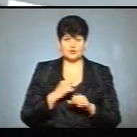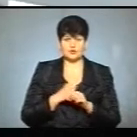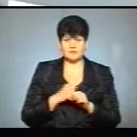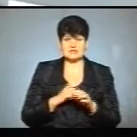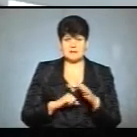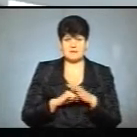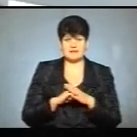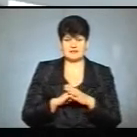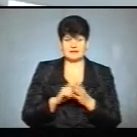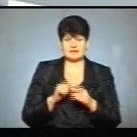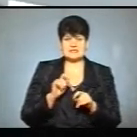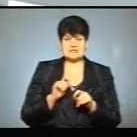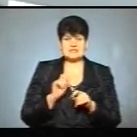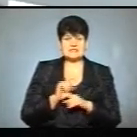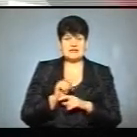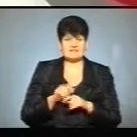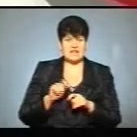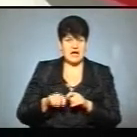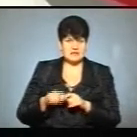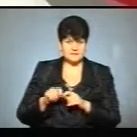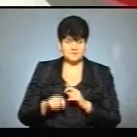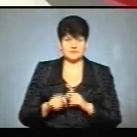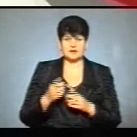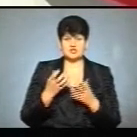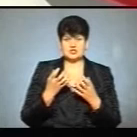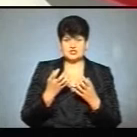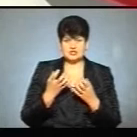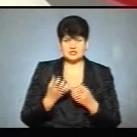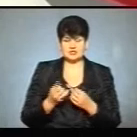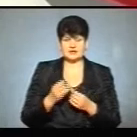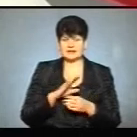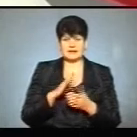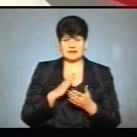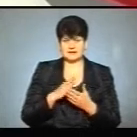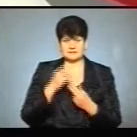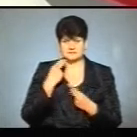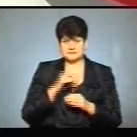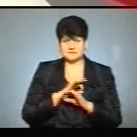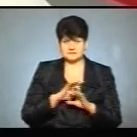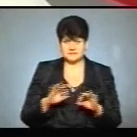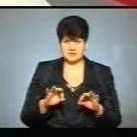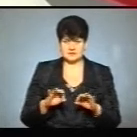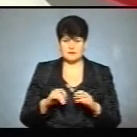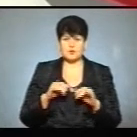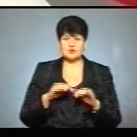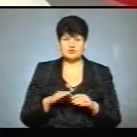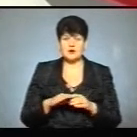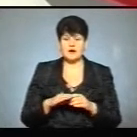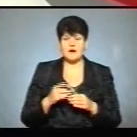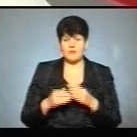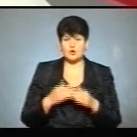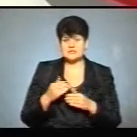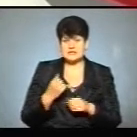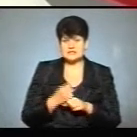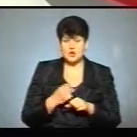тестових завдань, в якійсь мірі ще не досконала сама процедура, і я думаю, що в процесі